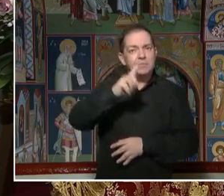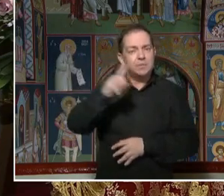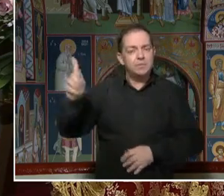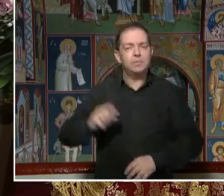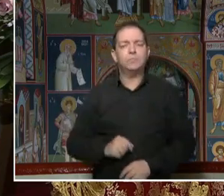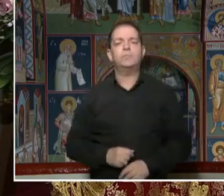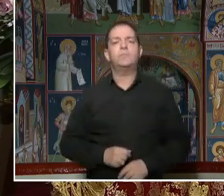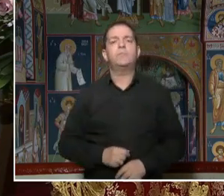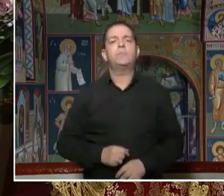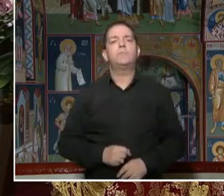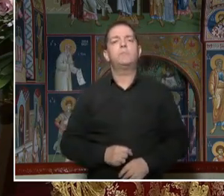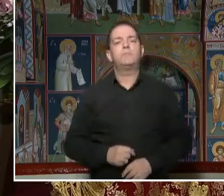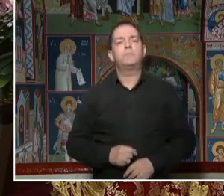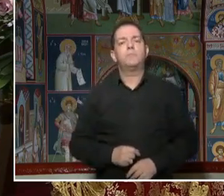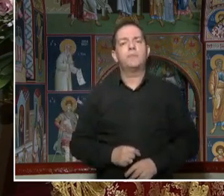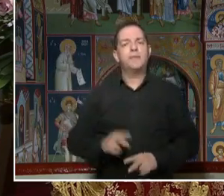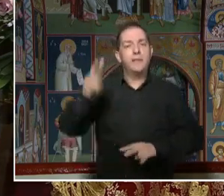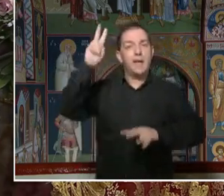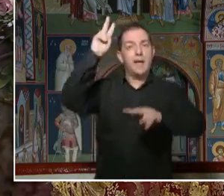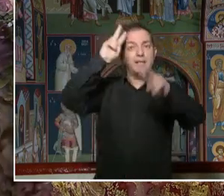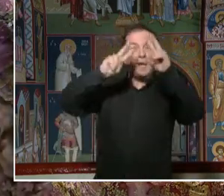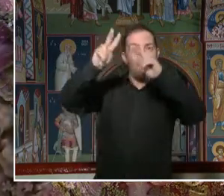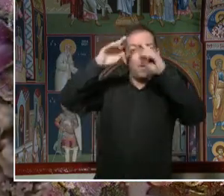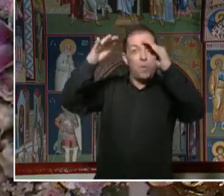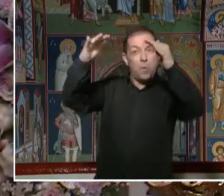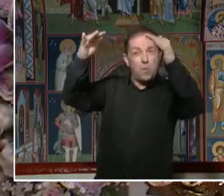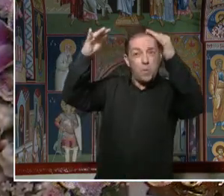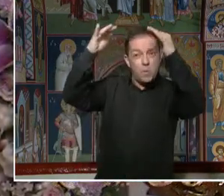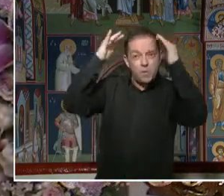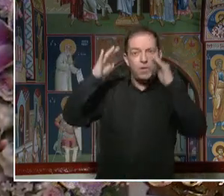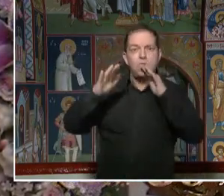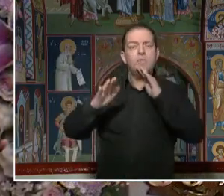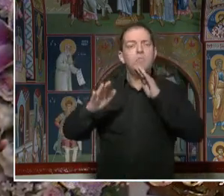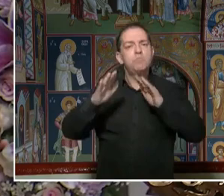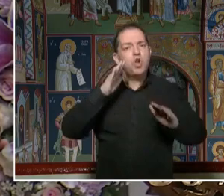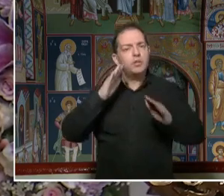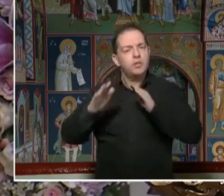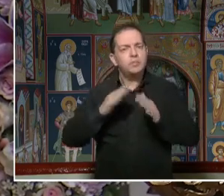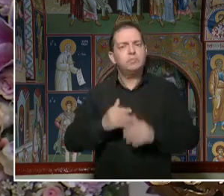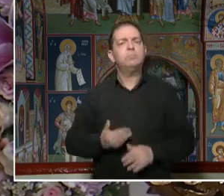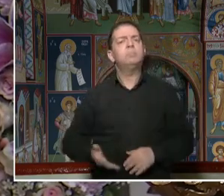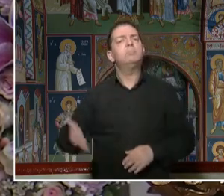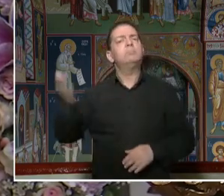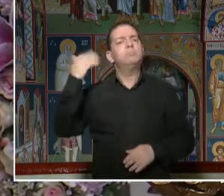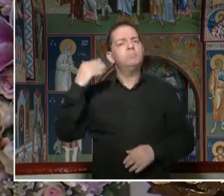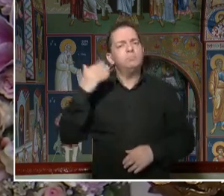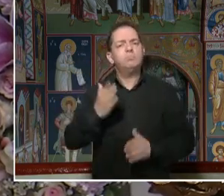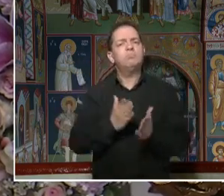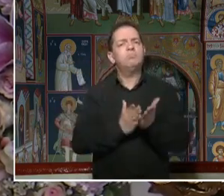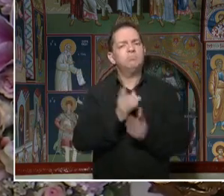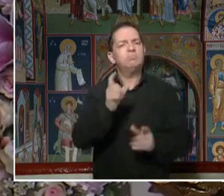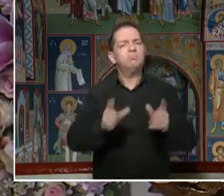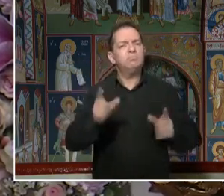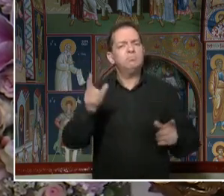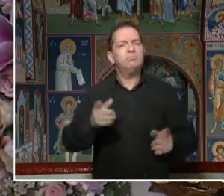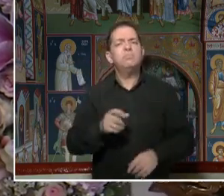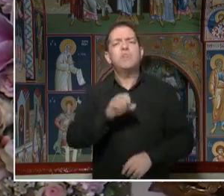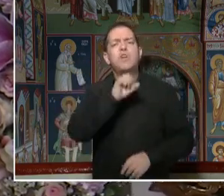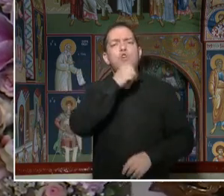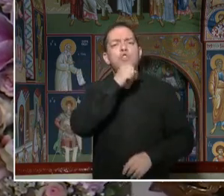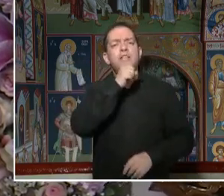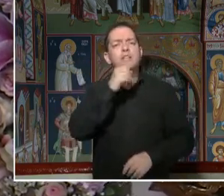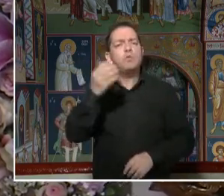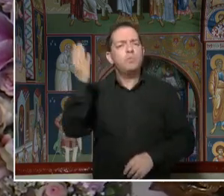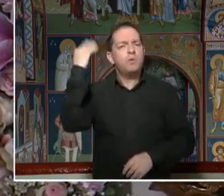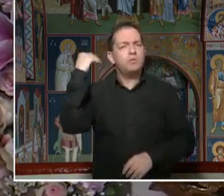Την ίδια νεφέλη ένιωθαν πάνω τους ως προστάτηδα οι ευσεβείς πιστοί της